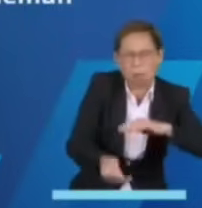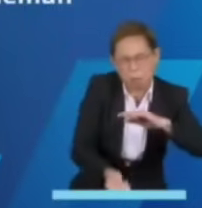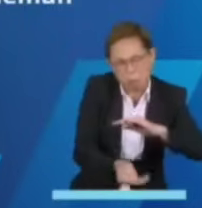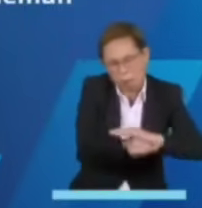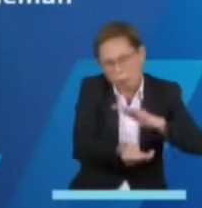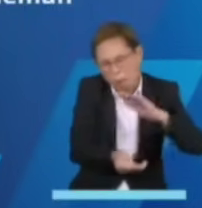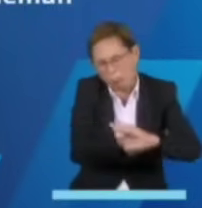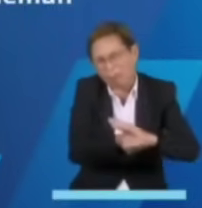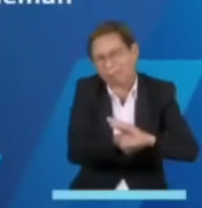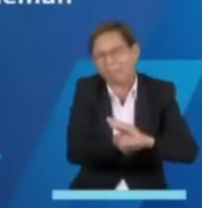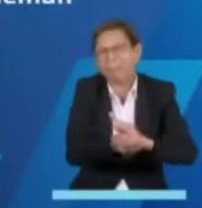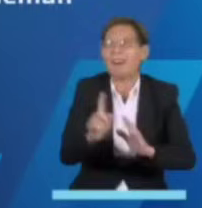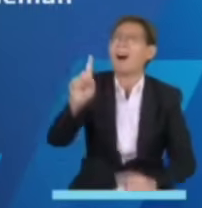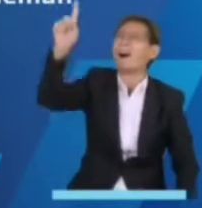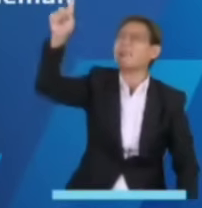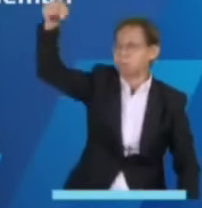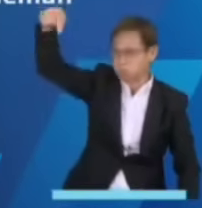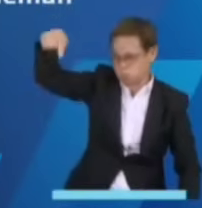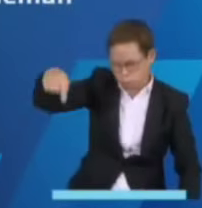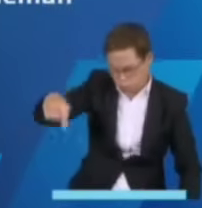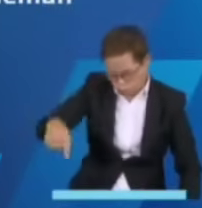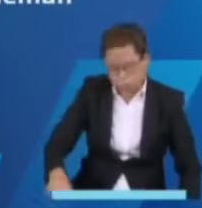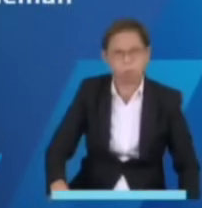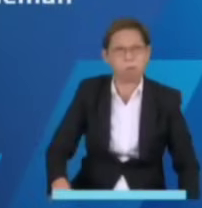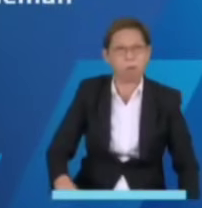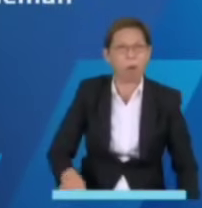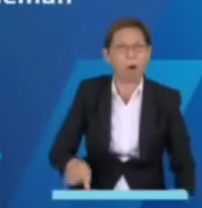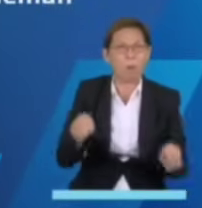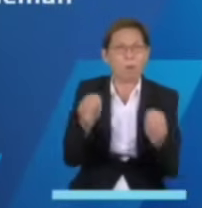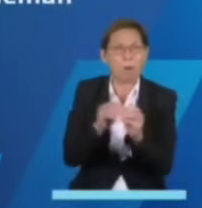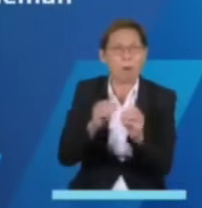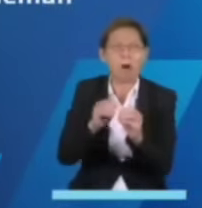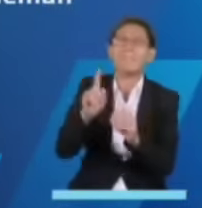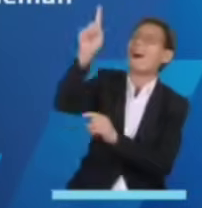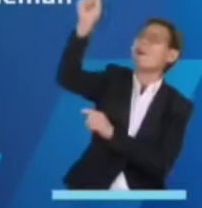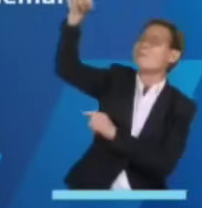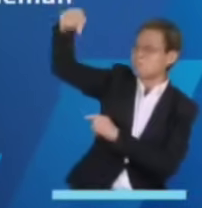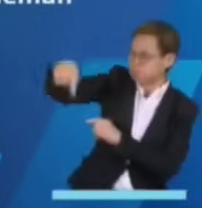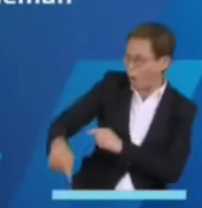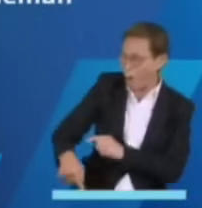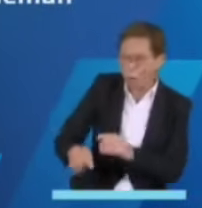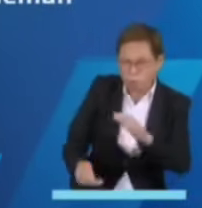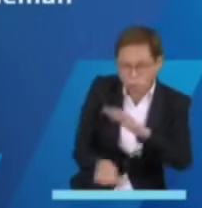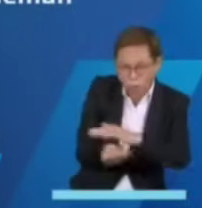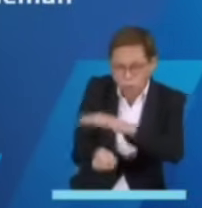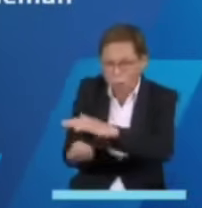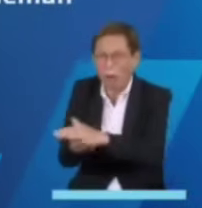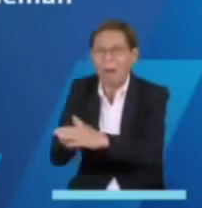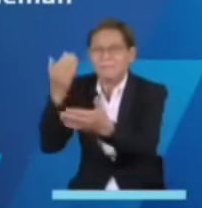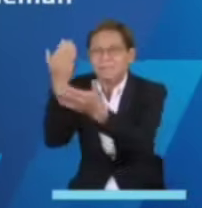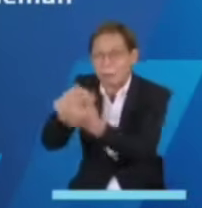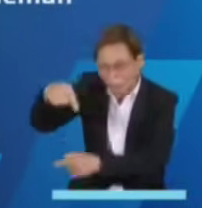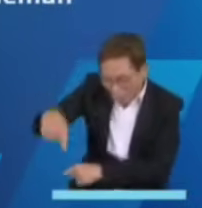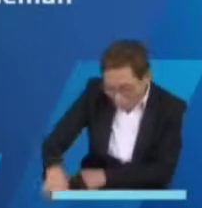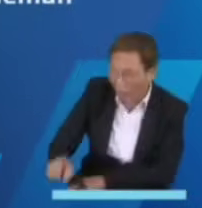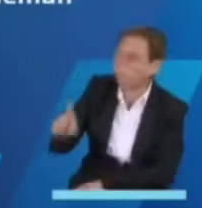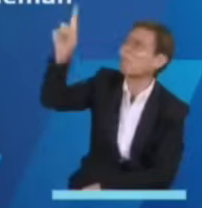yang sistemik dan bermahajarela dari atas hingga penengah sehingga di peringkat